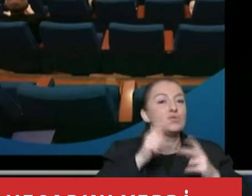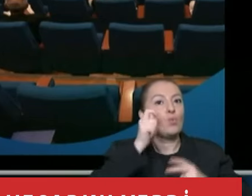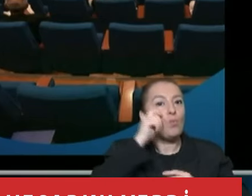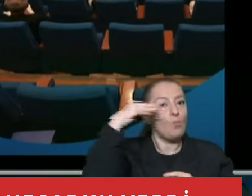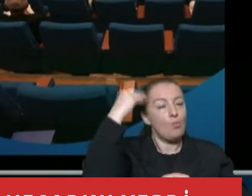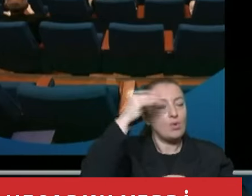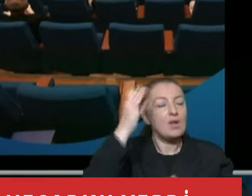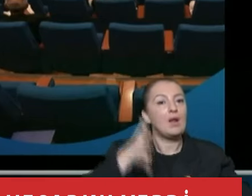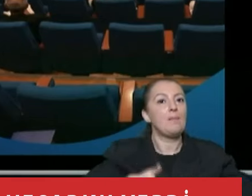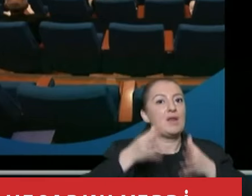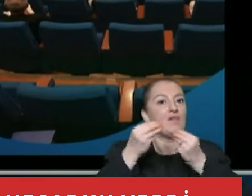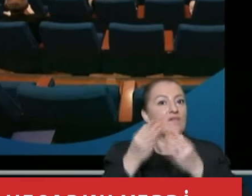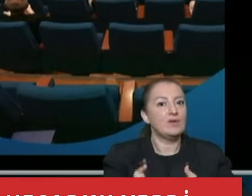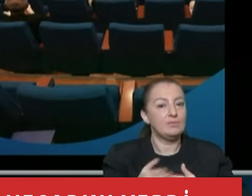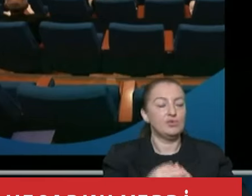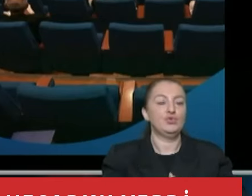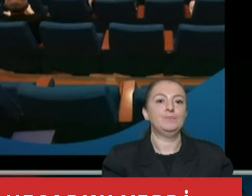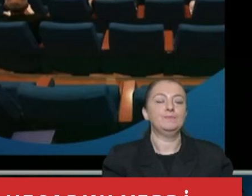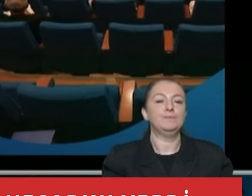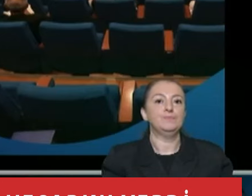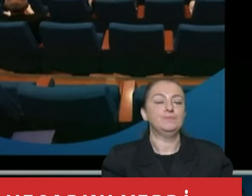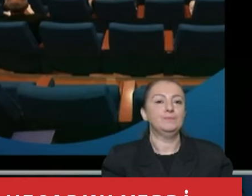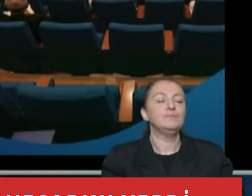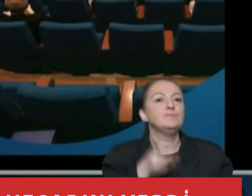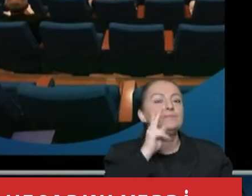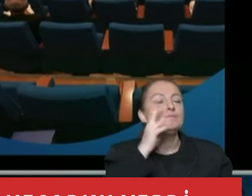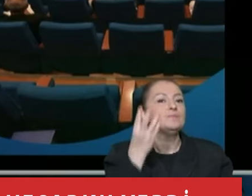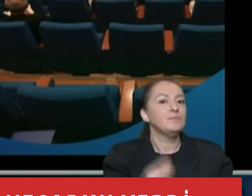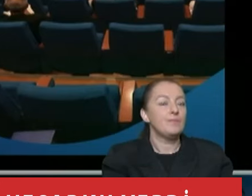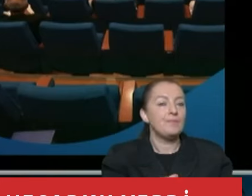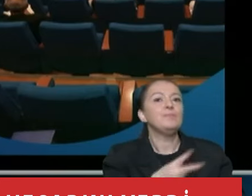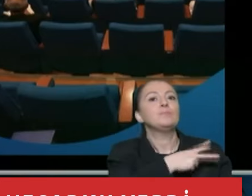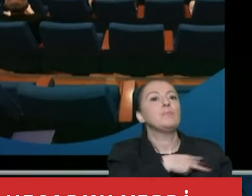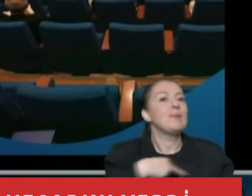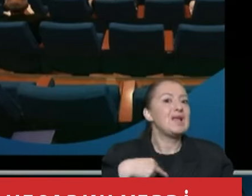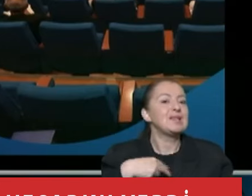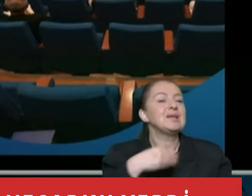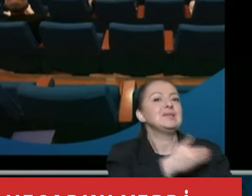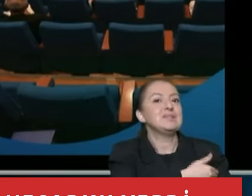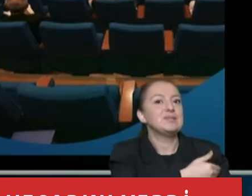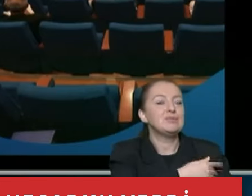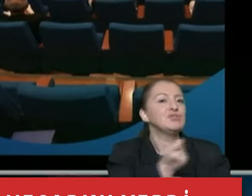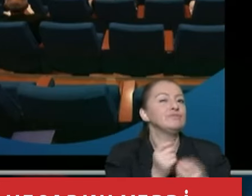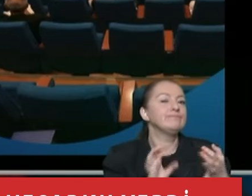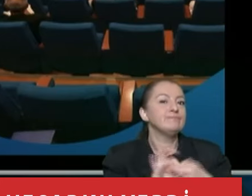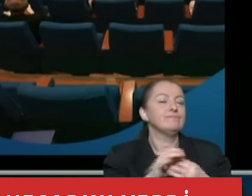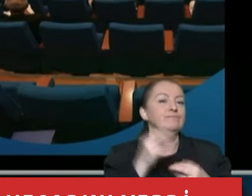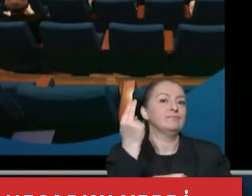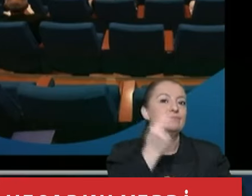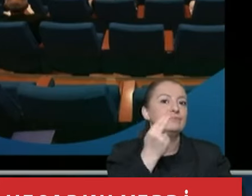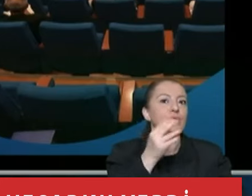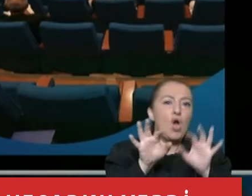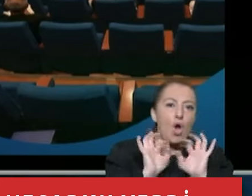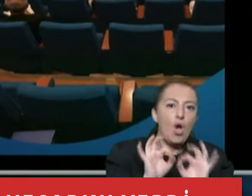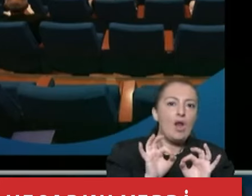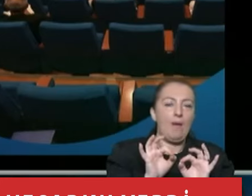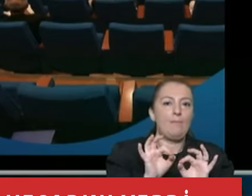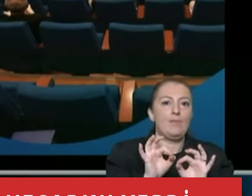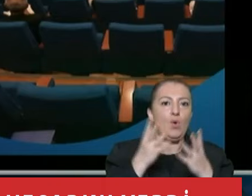ihtiyaçları karşılanmıştır son olarak belediye hizmetlerimizde iştirak şirketlerimizin de önemli bir rolü